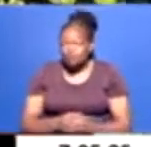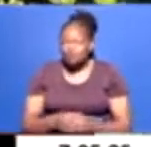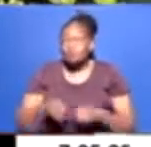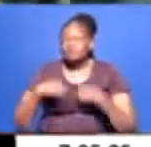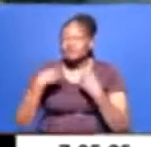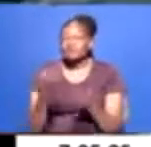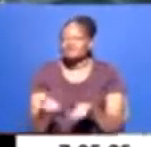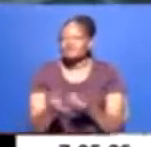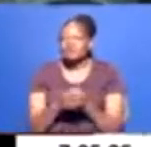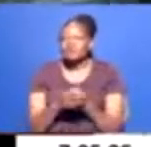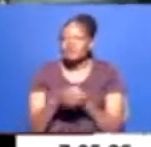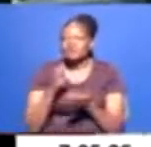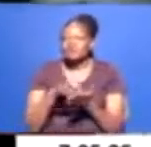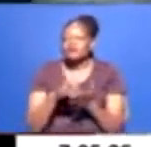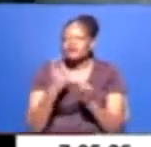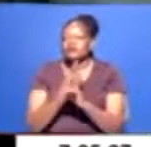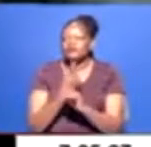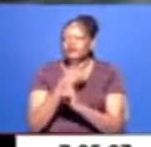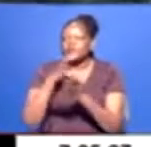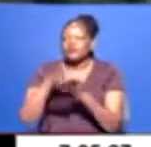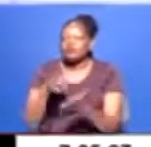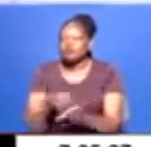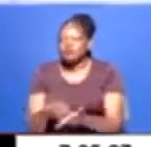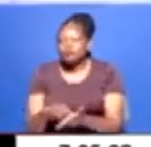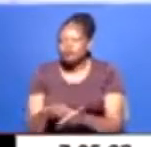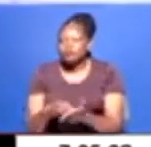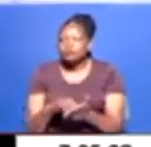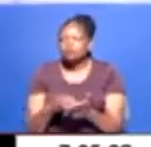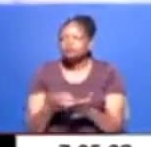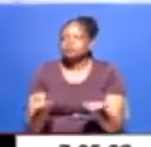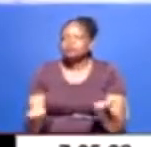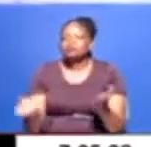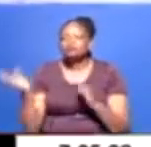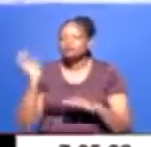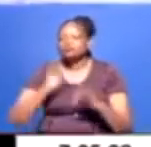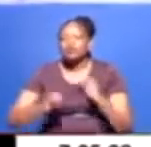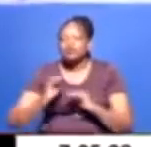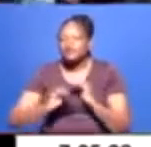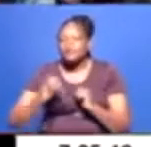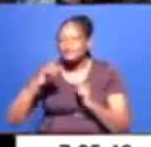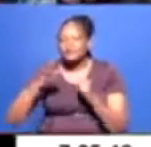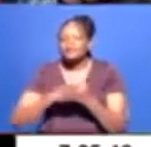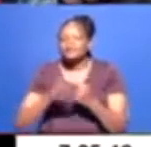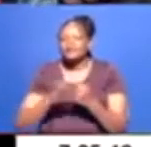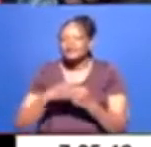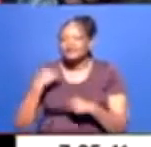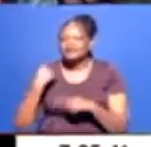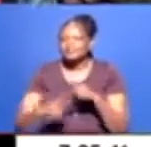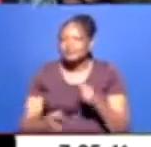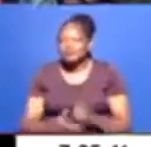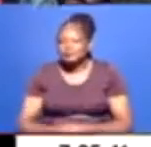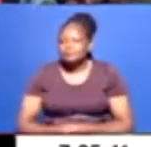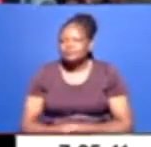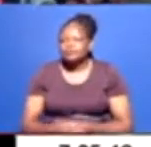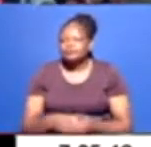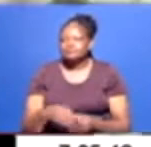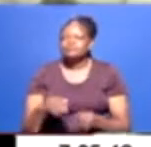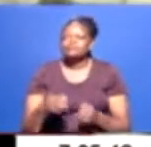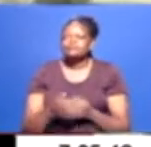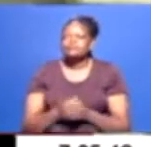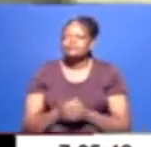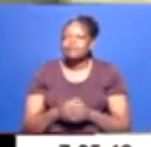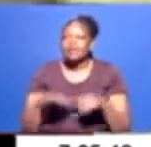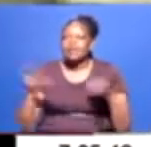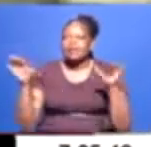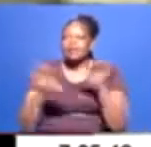wagombeaji wake wa viti mbalimbali katika uchaguzi mkuu wa tarehe 9 mwezi Agosti mwaka huu. Naibu wa kwanza mwenyekiti